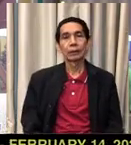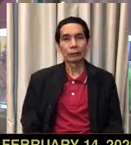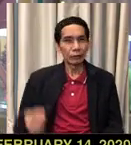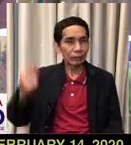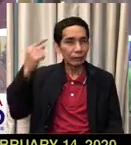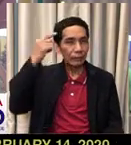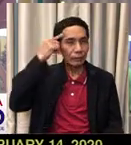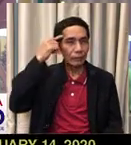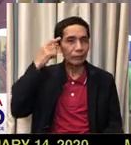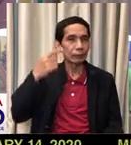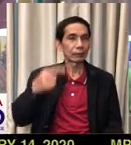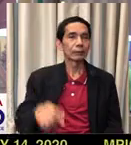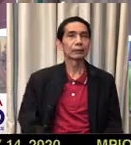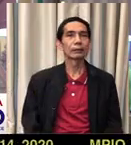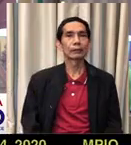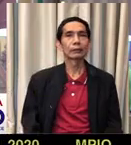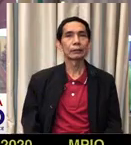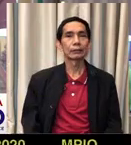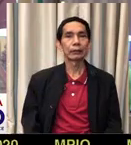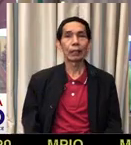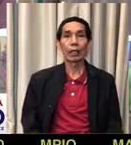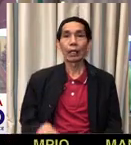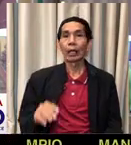Imagine ninyo yun.